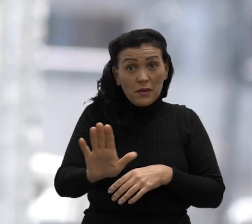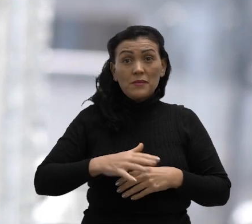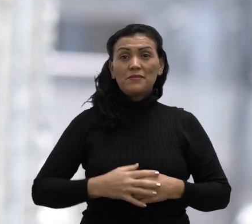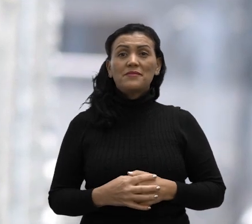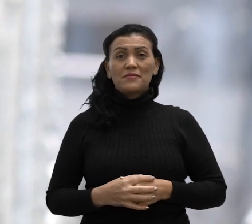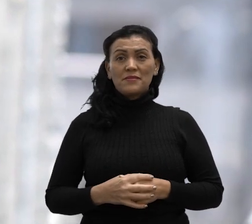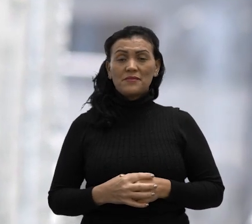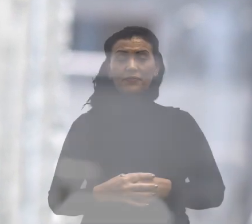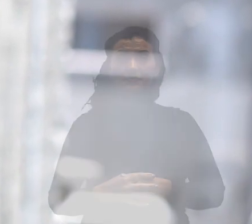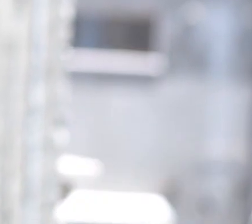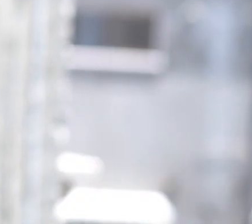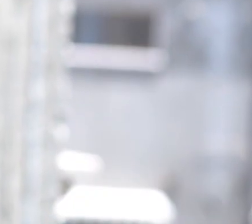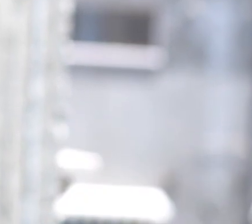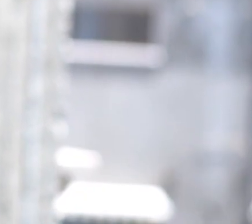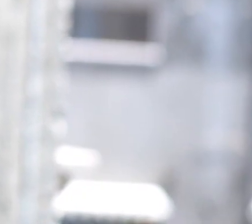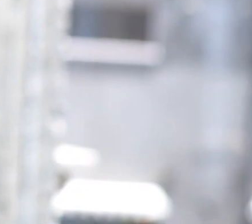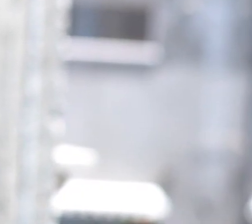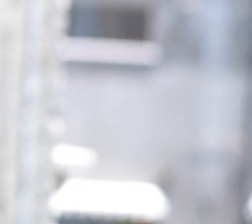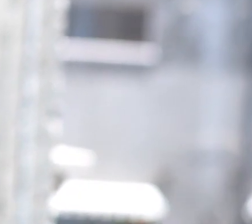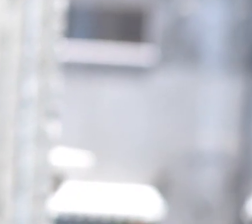هيني نازل